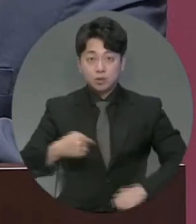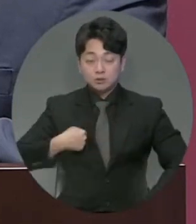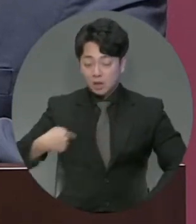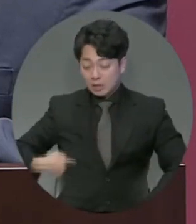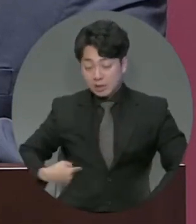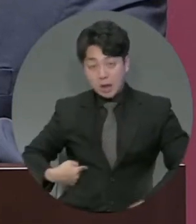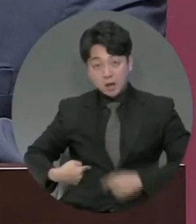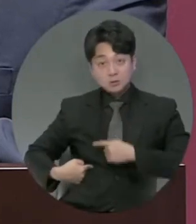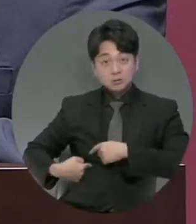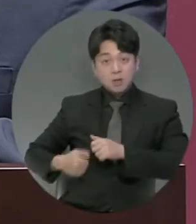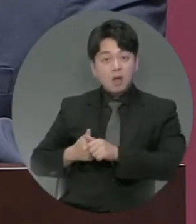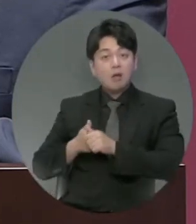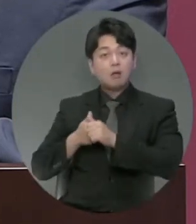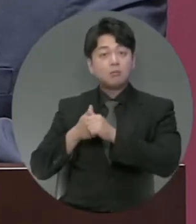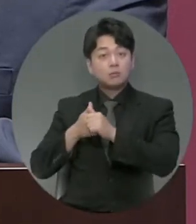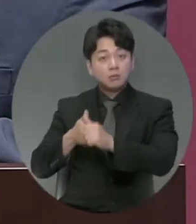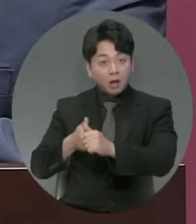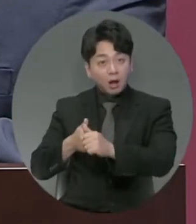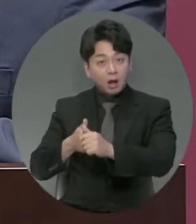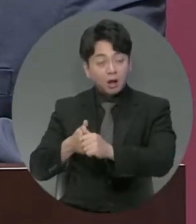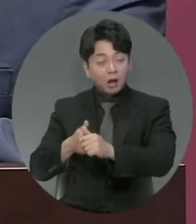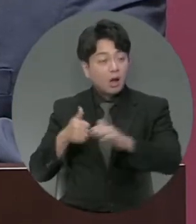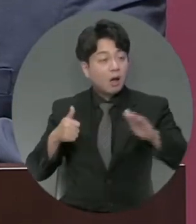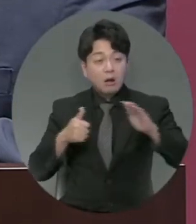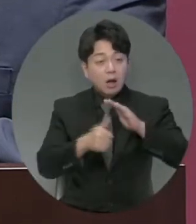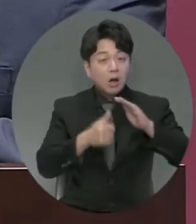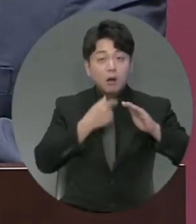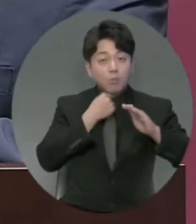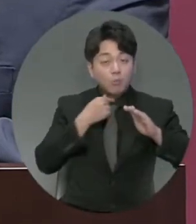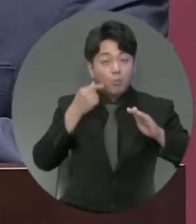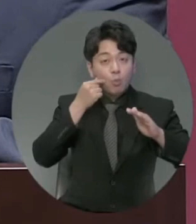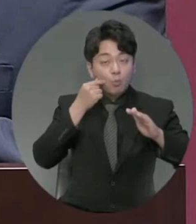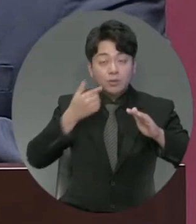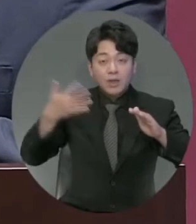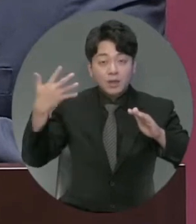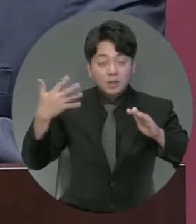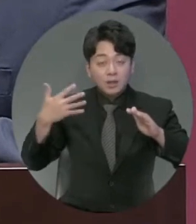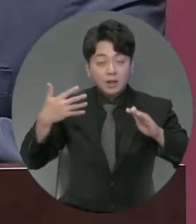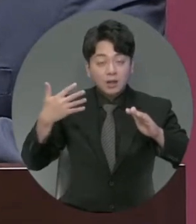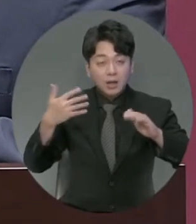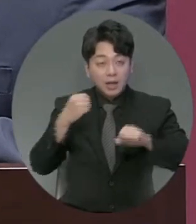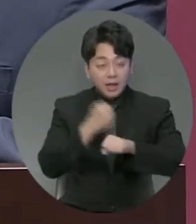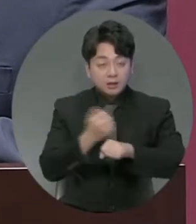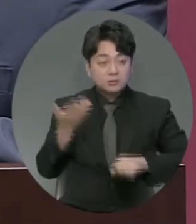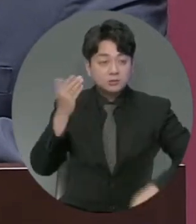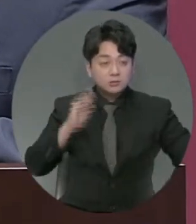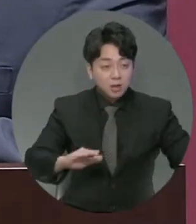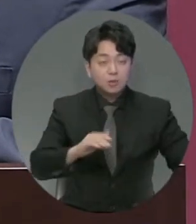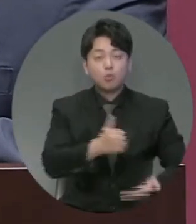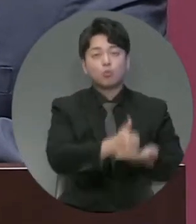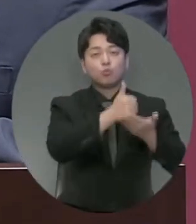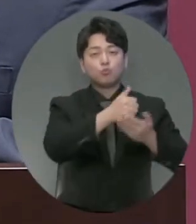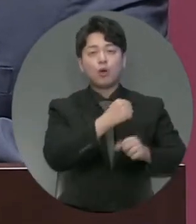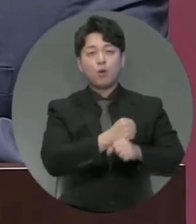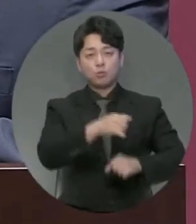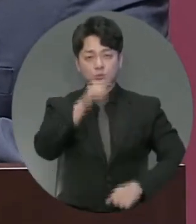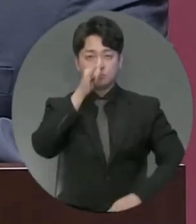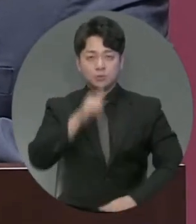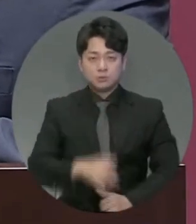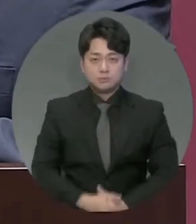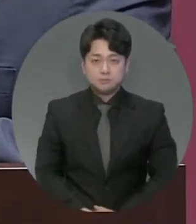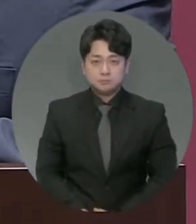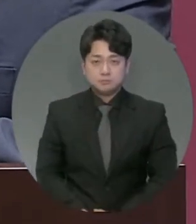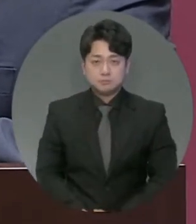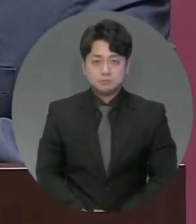지금까지 방문을 한 군데밖에 못했다 해서 그런 생각을 갖고 있지 않습니다. 저는 누구보다도 그분들을 존중합니다.